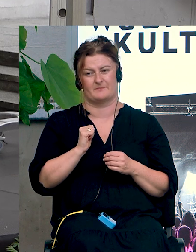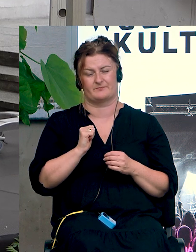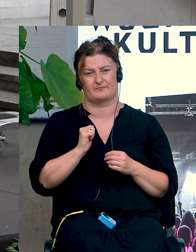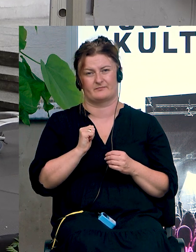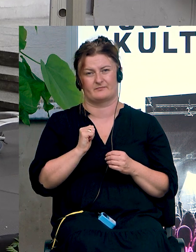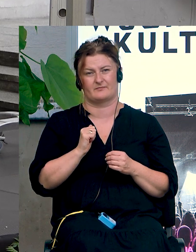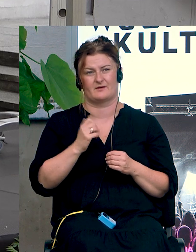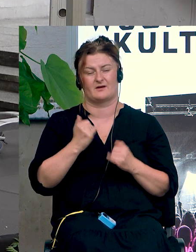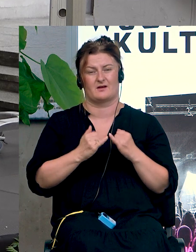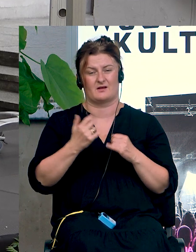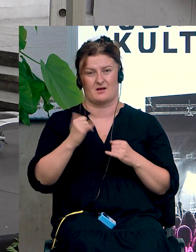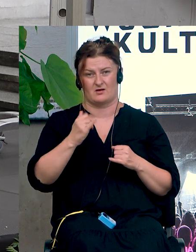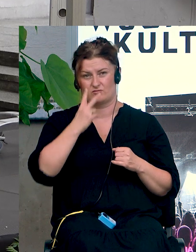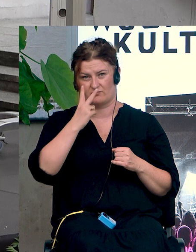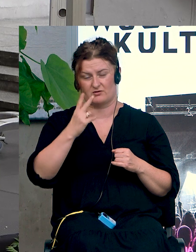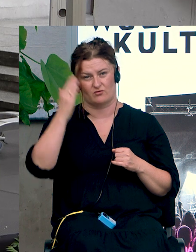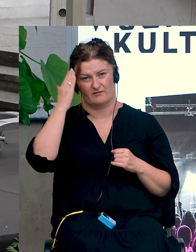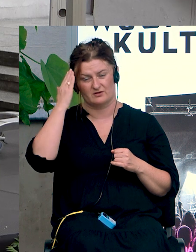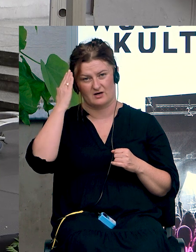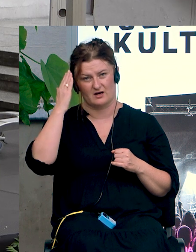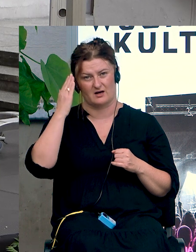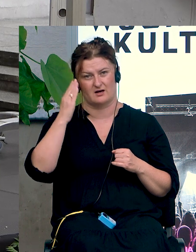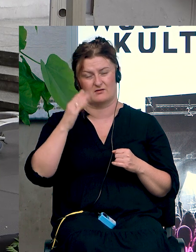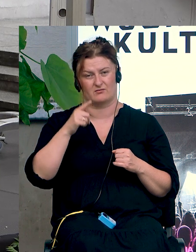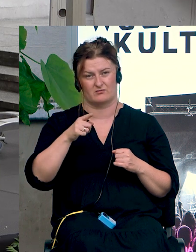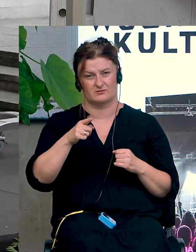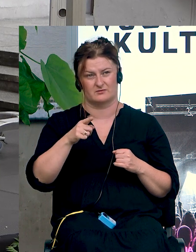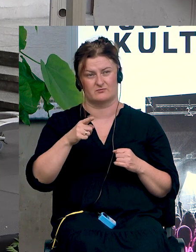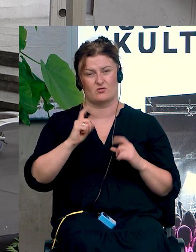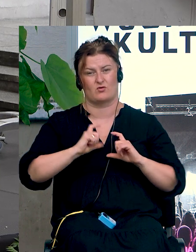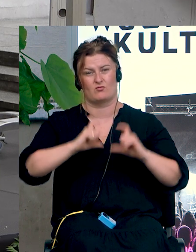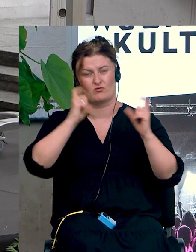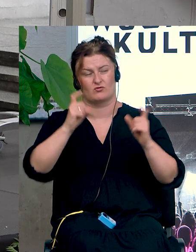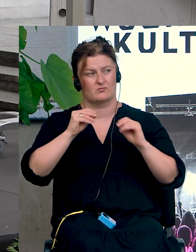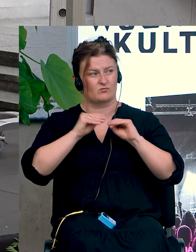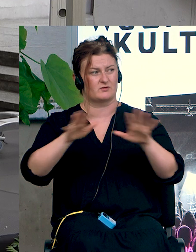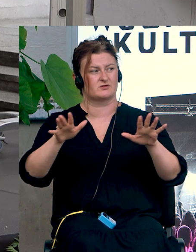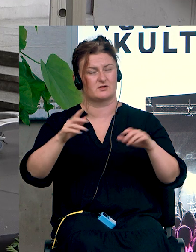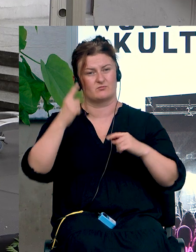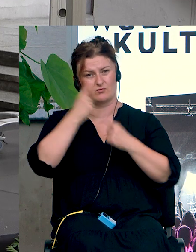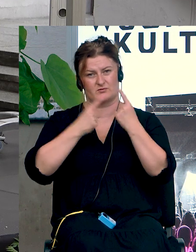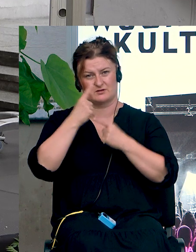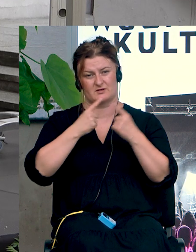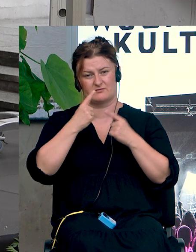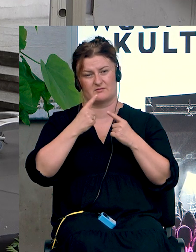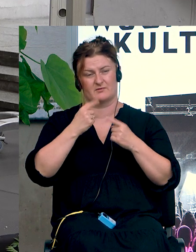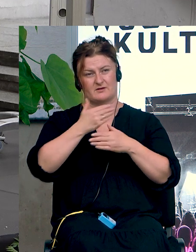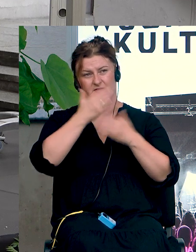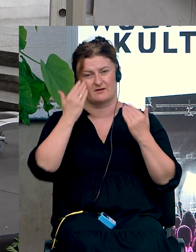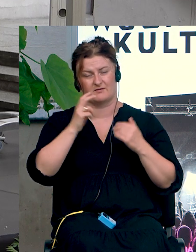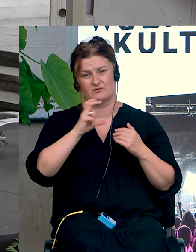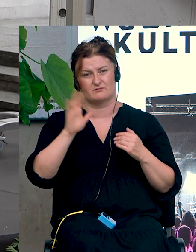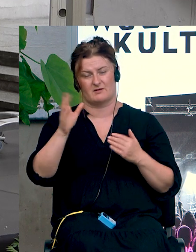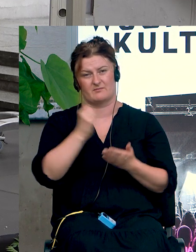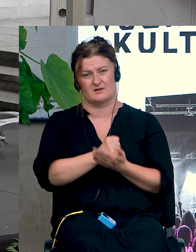побачила... Дізналася про це ще до того, як це було оголошено публічно, я подумала, що я не знаю, чи він має право,